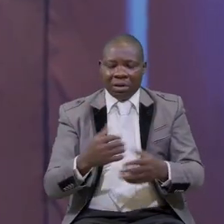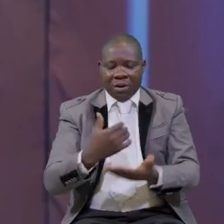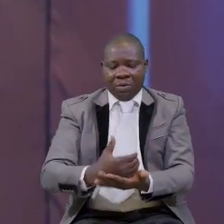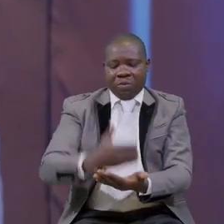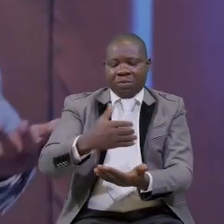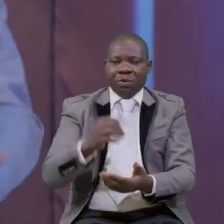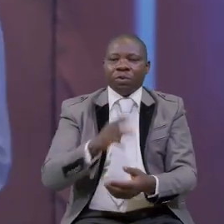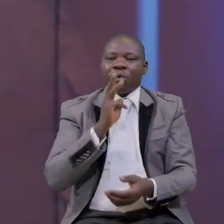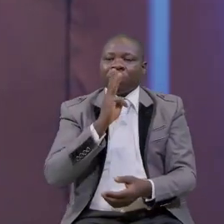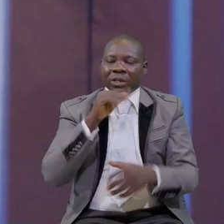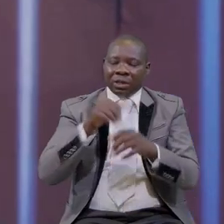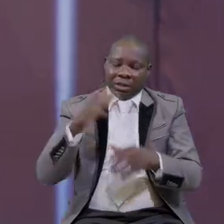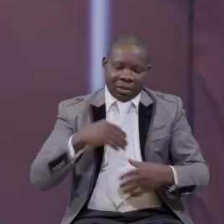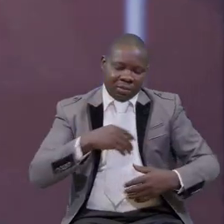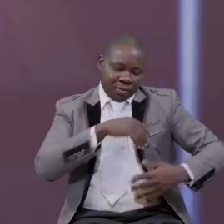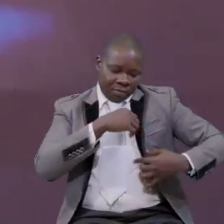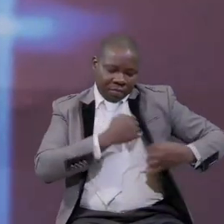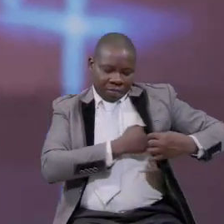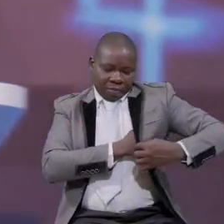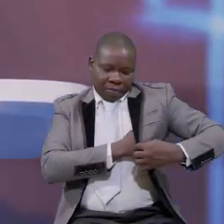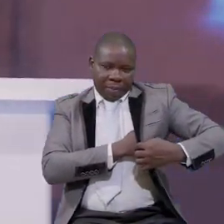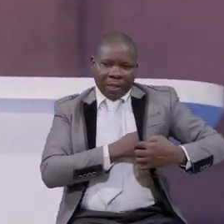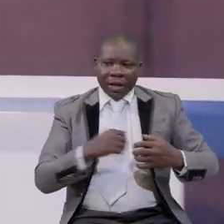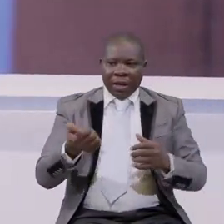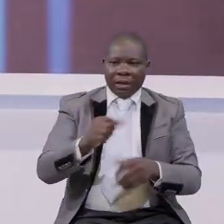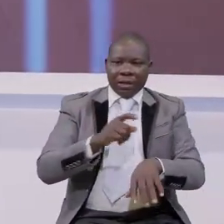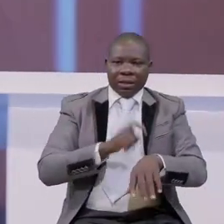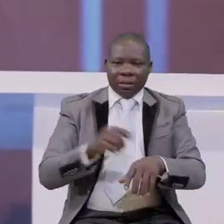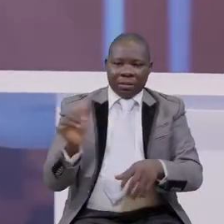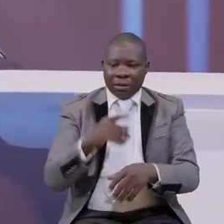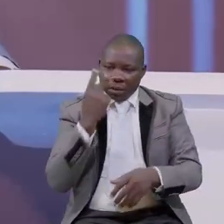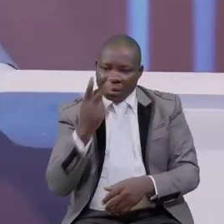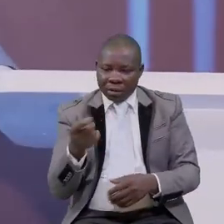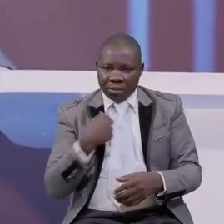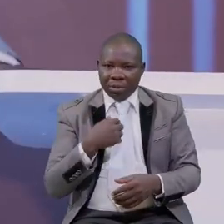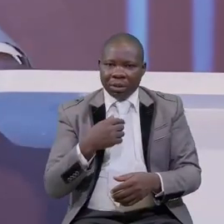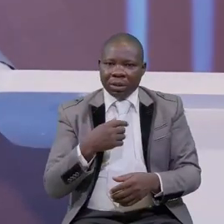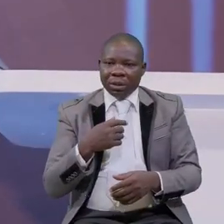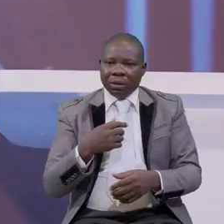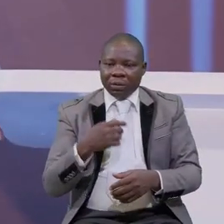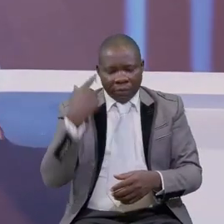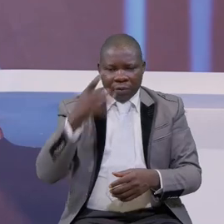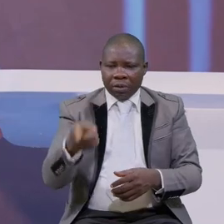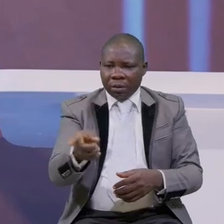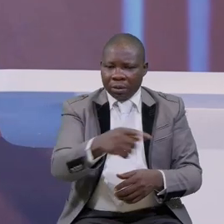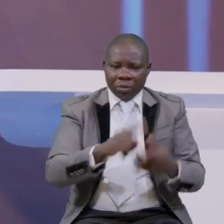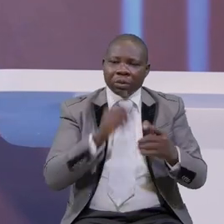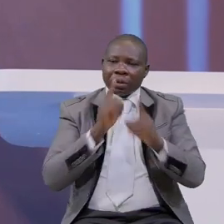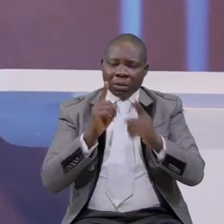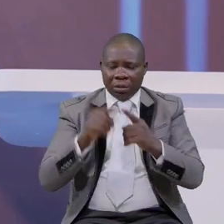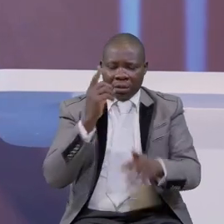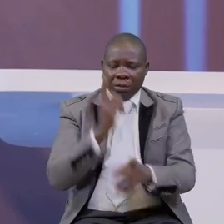là-bas. Et finalement, quand ils viennent me voir, ils ont une bouteille. Et quand ils sortent la bouteille.